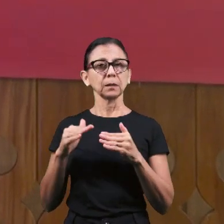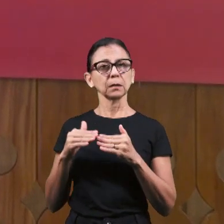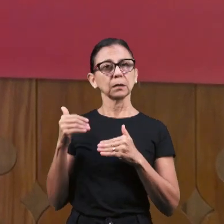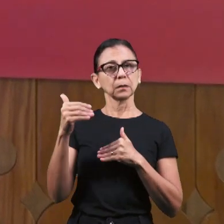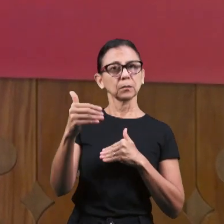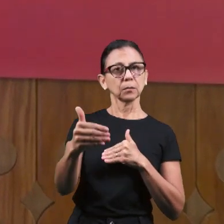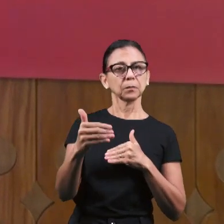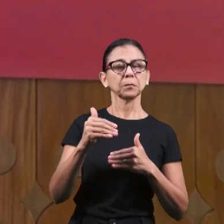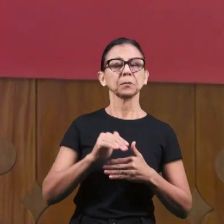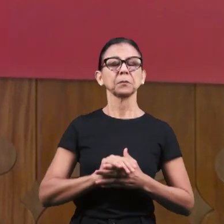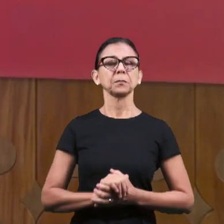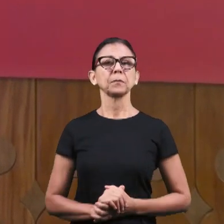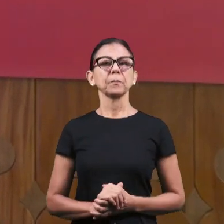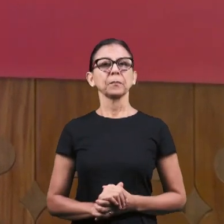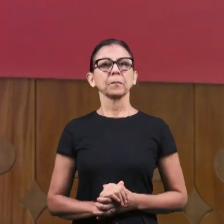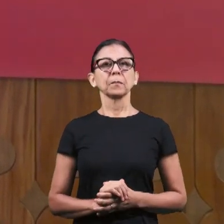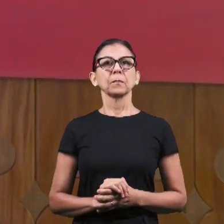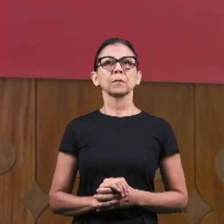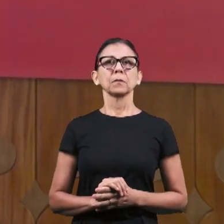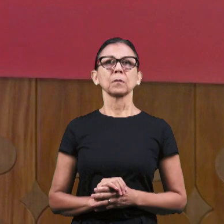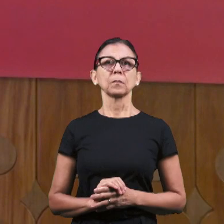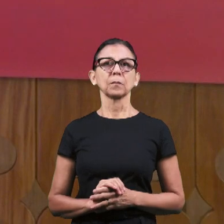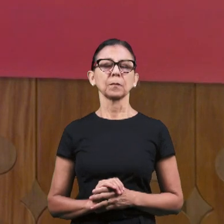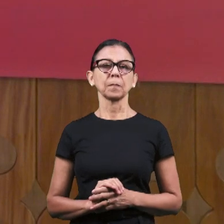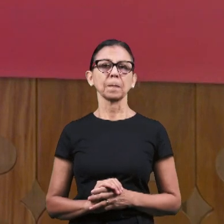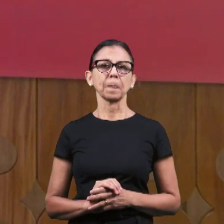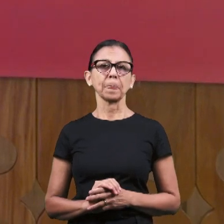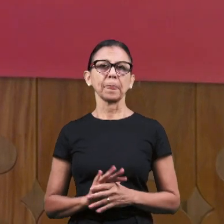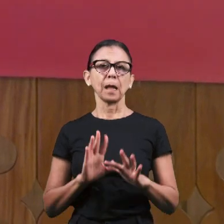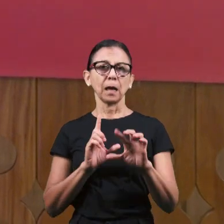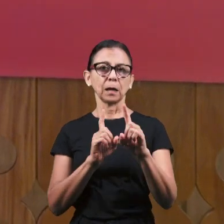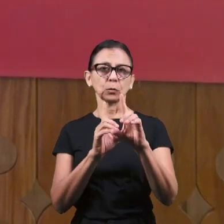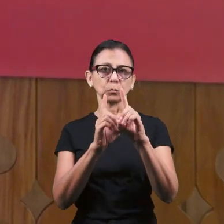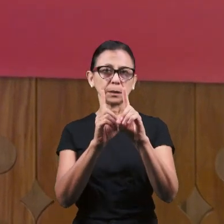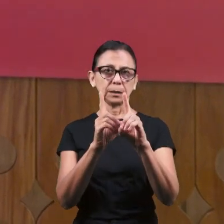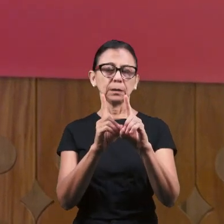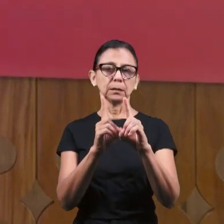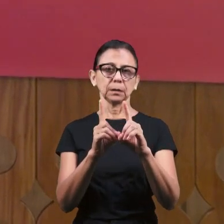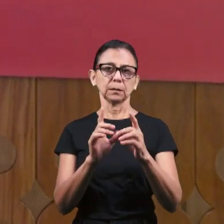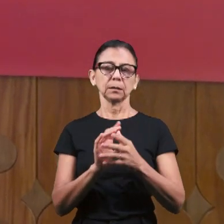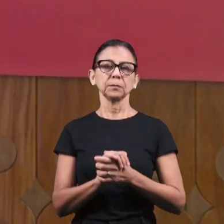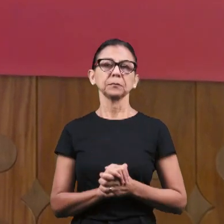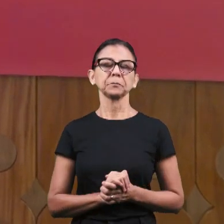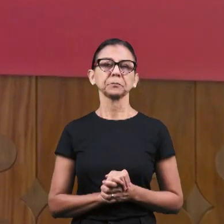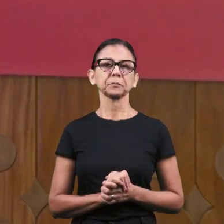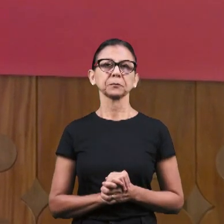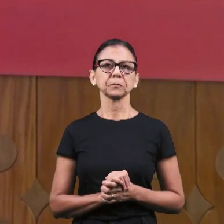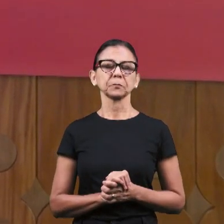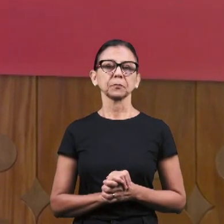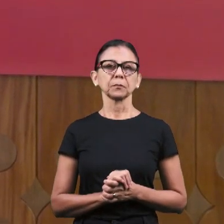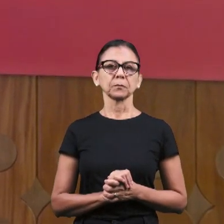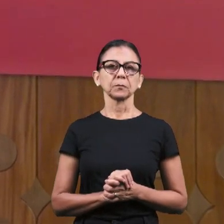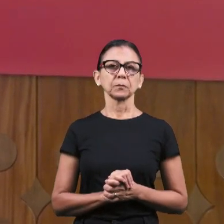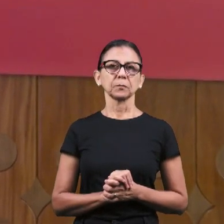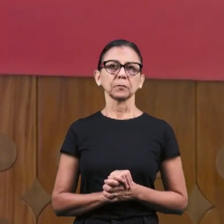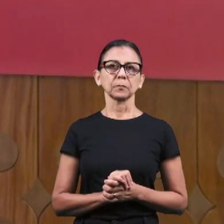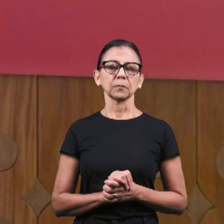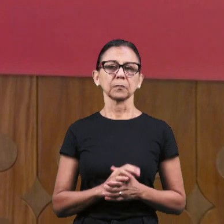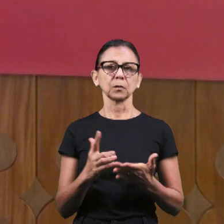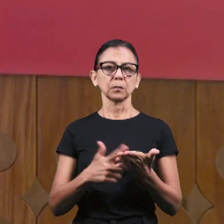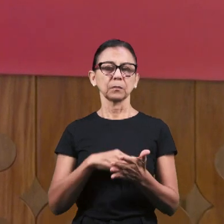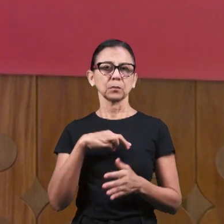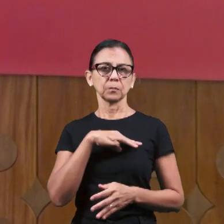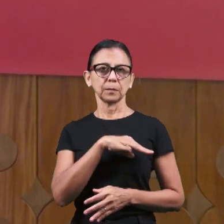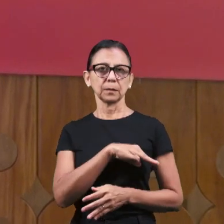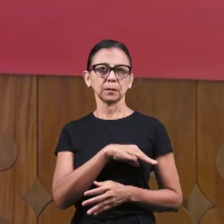maintenant, notre sujet sera traité le caractère doctrinaire du sujet et nous allons passer